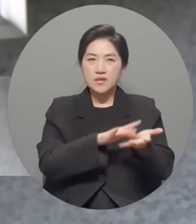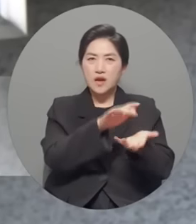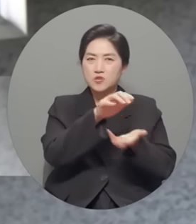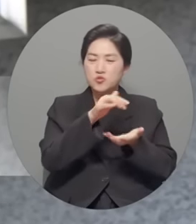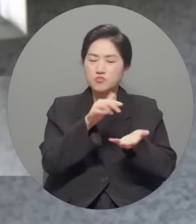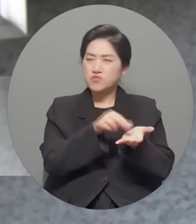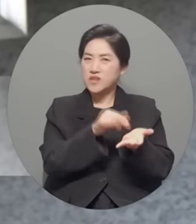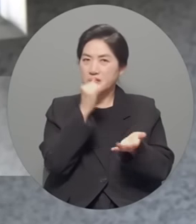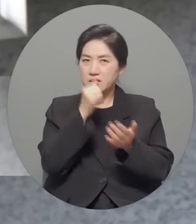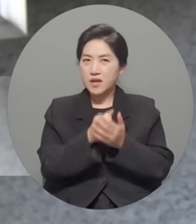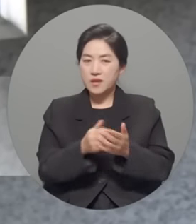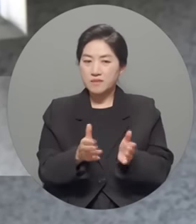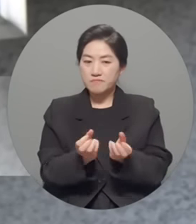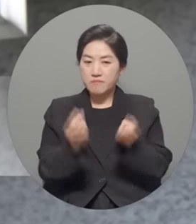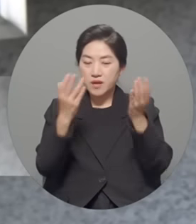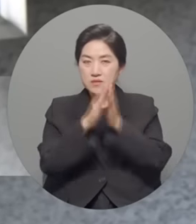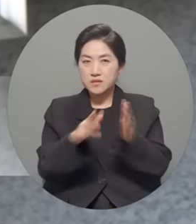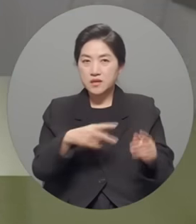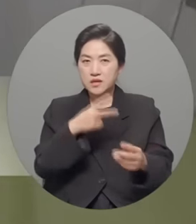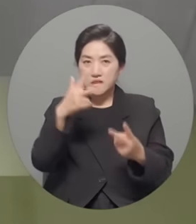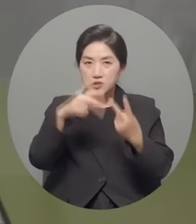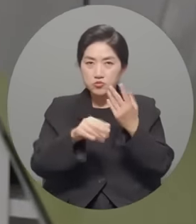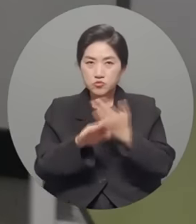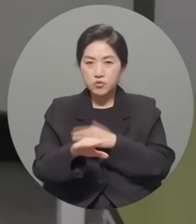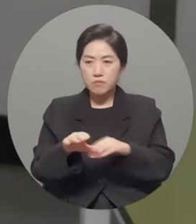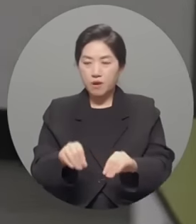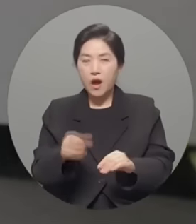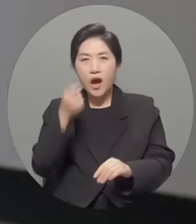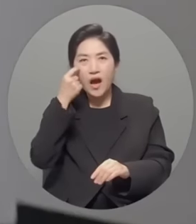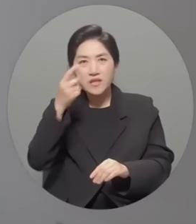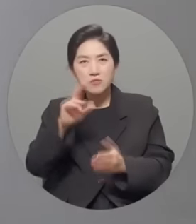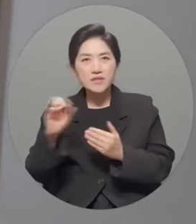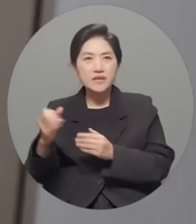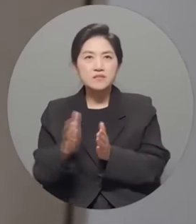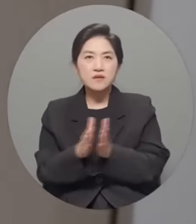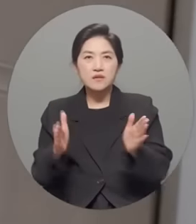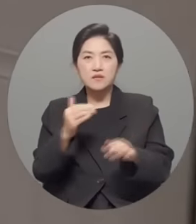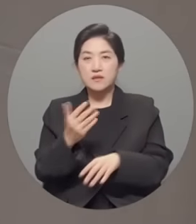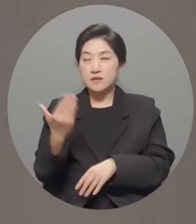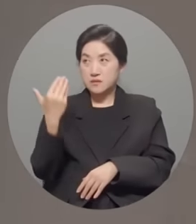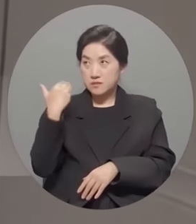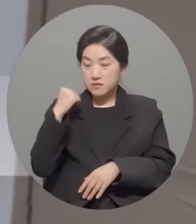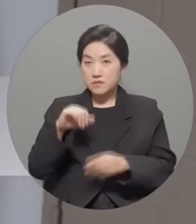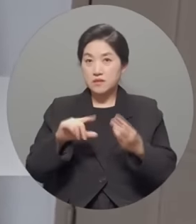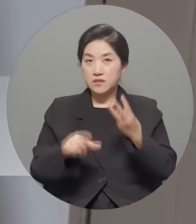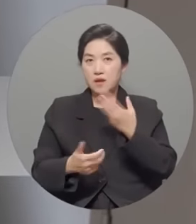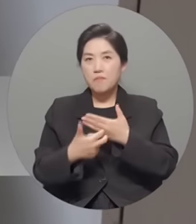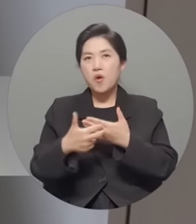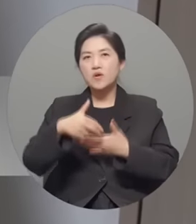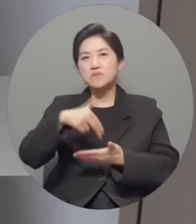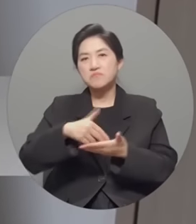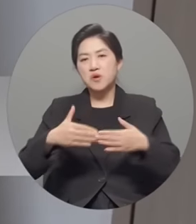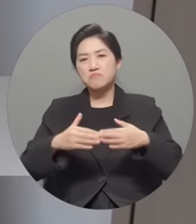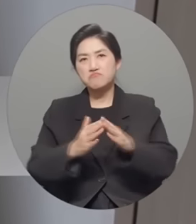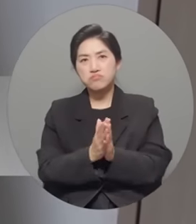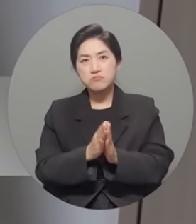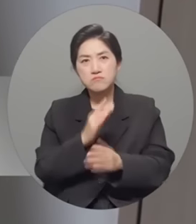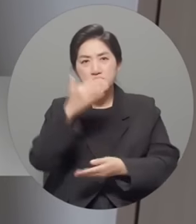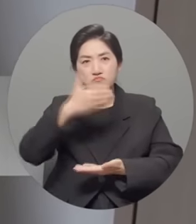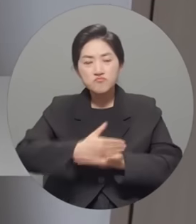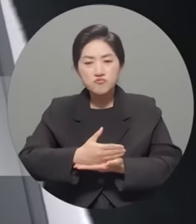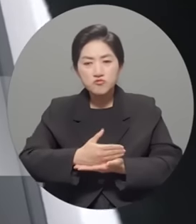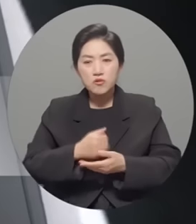만에 접종이 중단됐다 한 달 만에 재개됐습니다. 급기야 지난달 병원 사정으로 문을 닫는다며